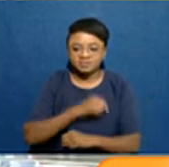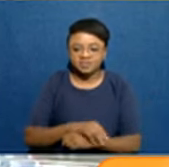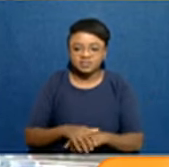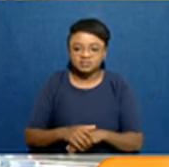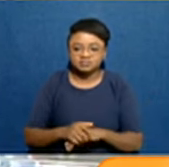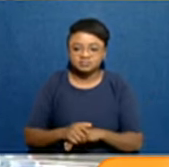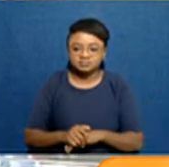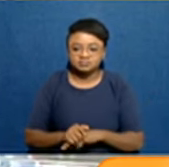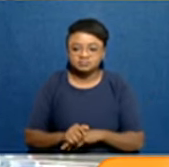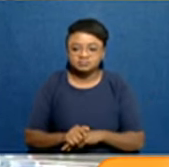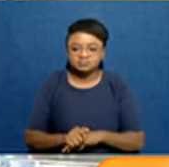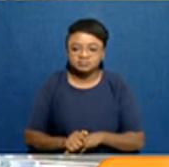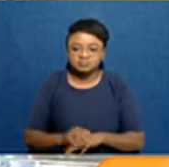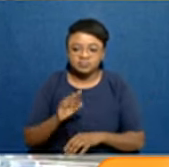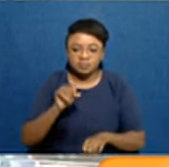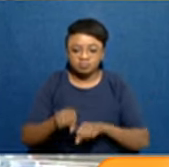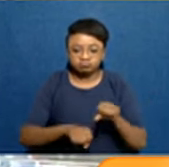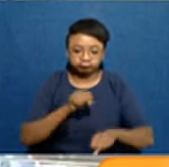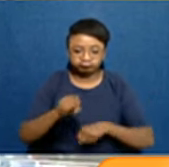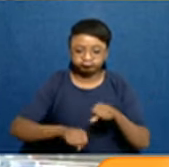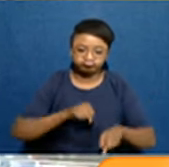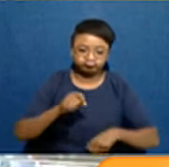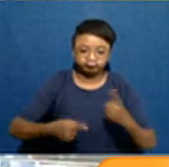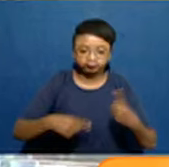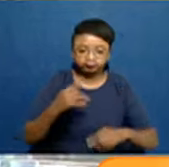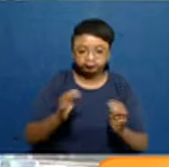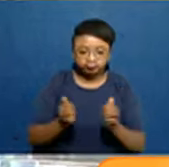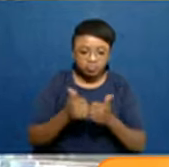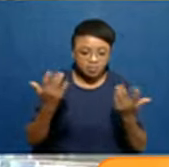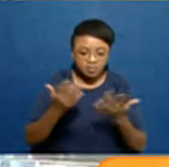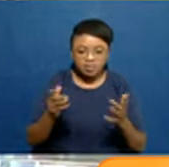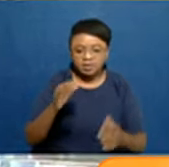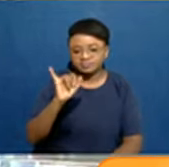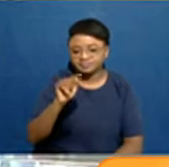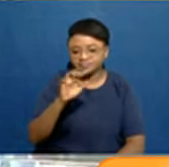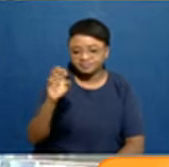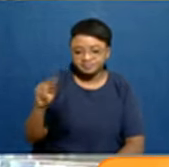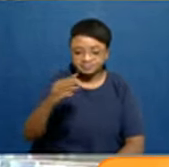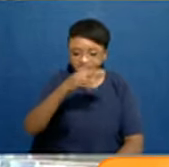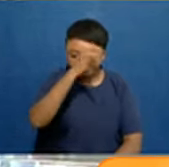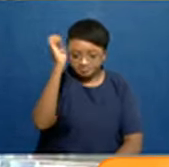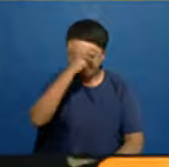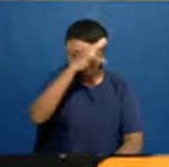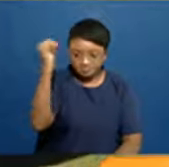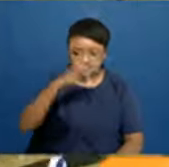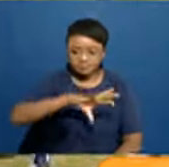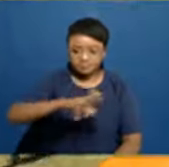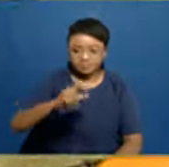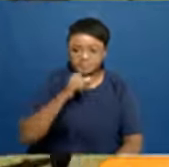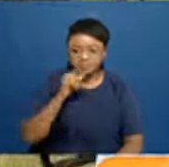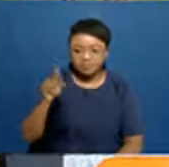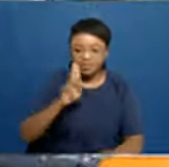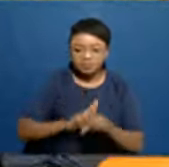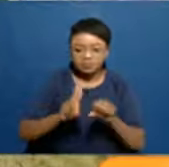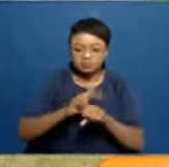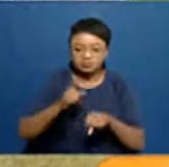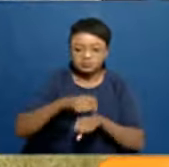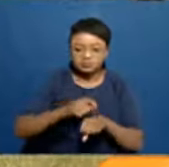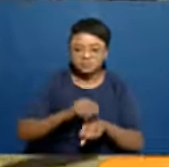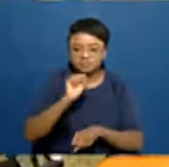kwenye mashindano ya baisikeli ya loop gravel yaliyofanyika mjini Iten, kaunti ya Elgeyo Marakwet. Hakizimana alitumia muda wa saa 5